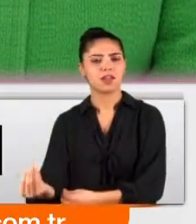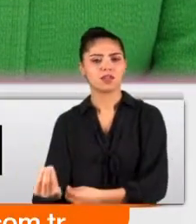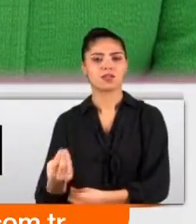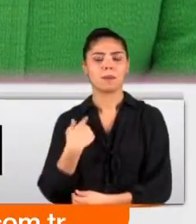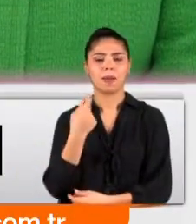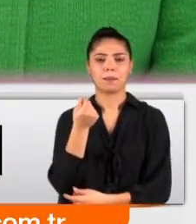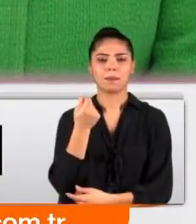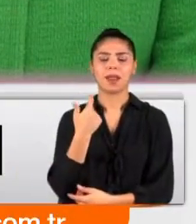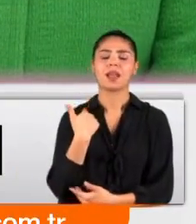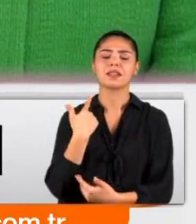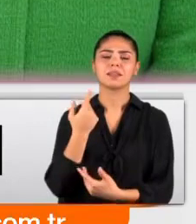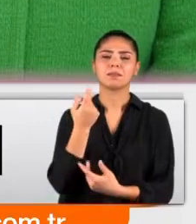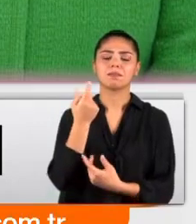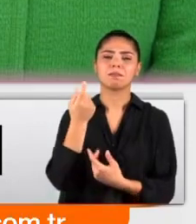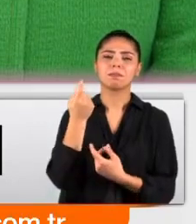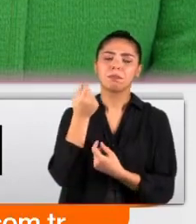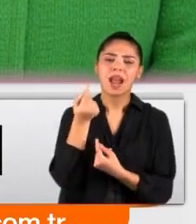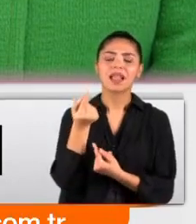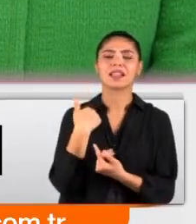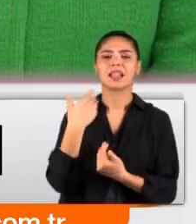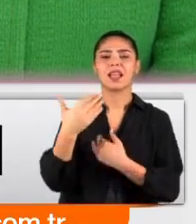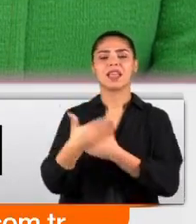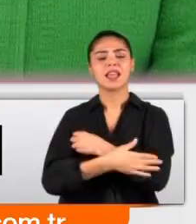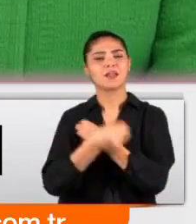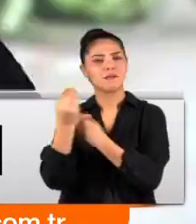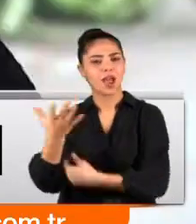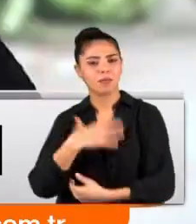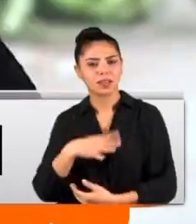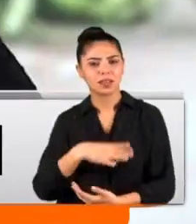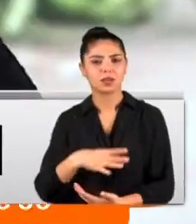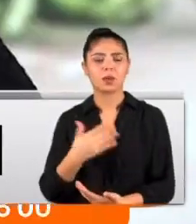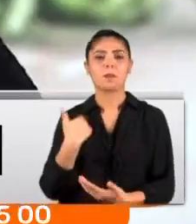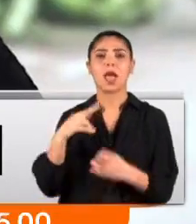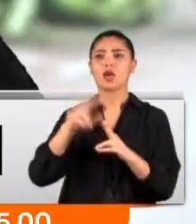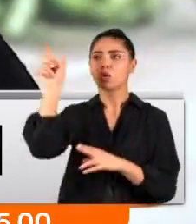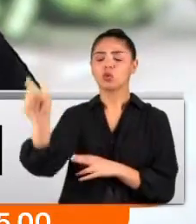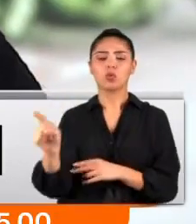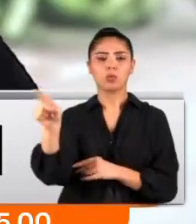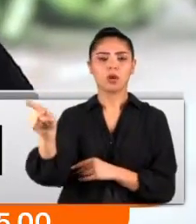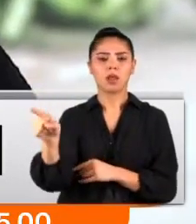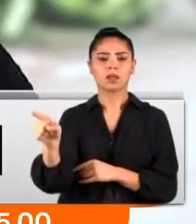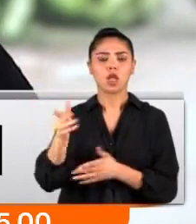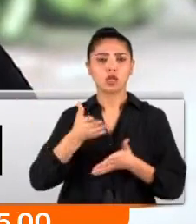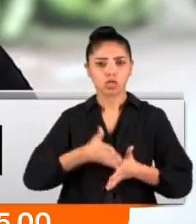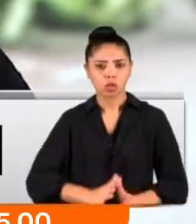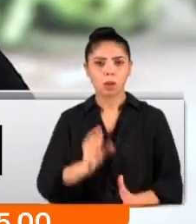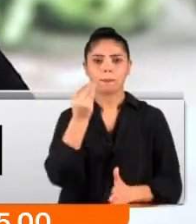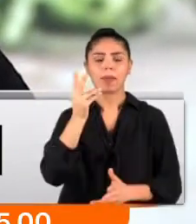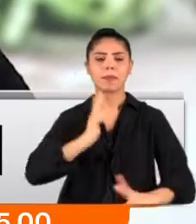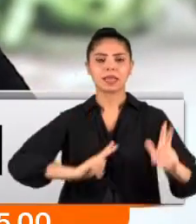miktar elimizden geldiğince... Kübra'ya yardımcı olmak istiyorum. Ben Kübra'nın doğumunda bebek